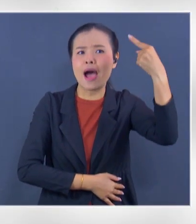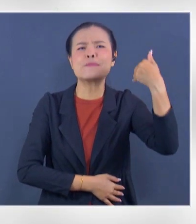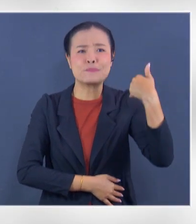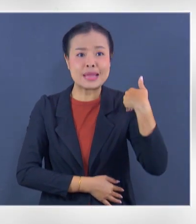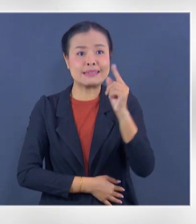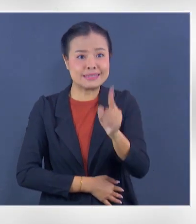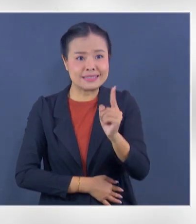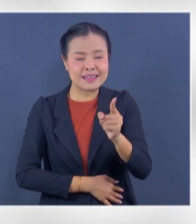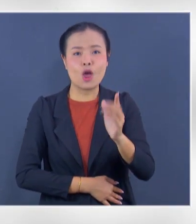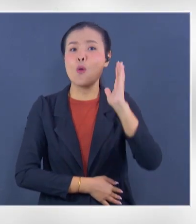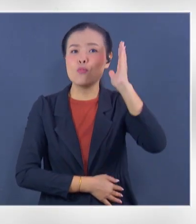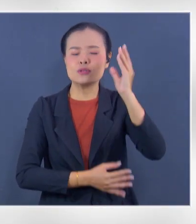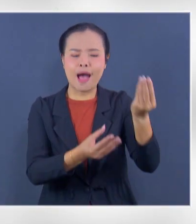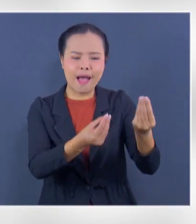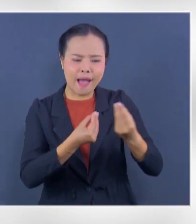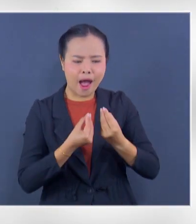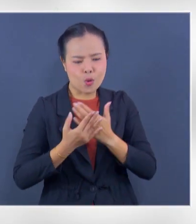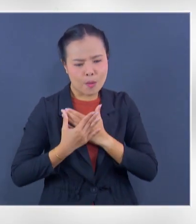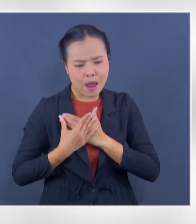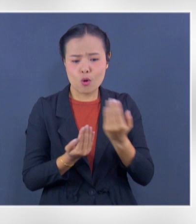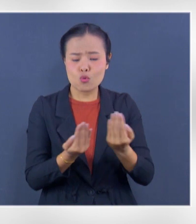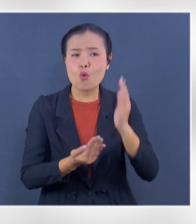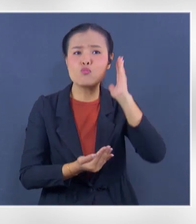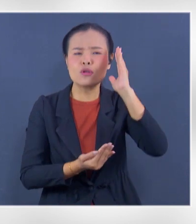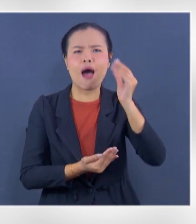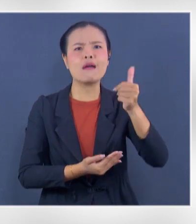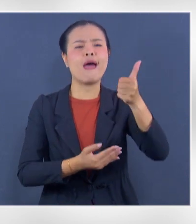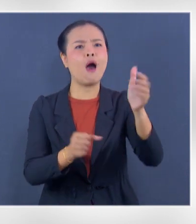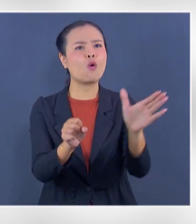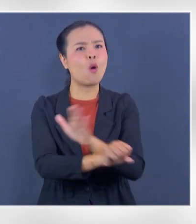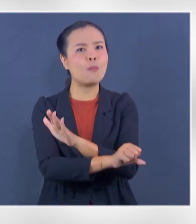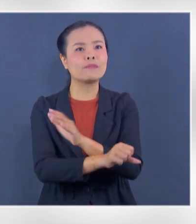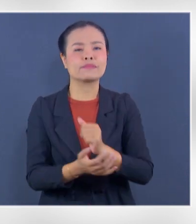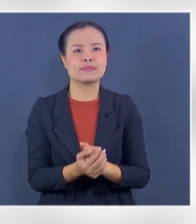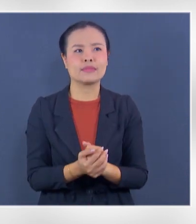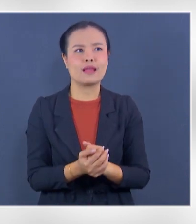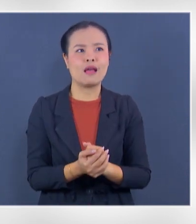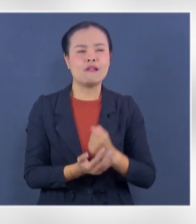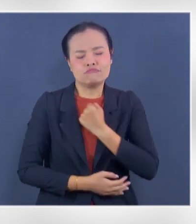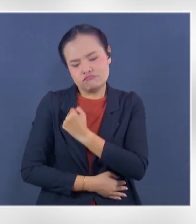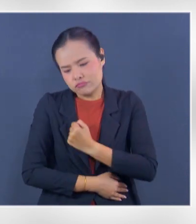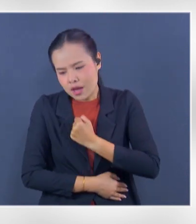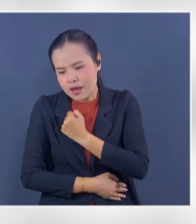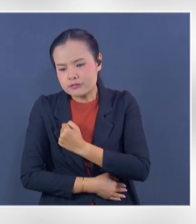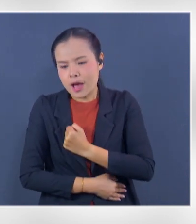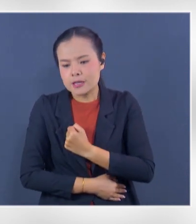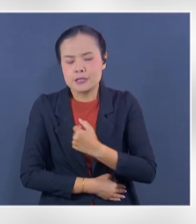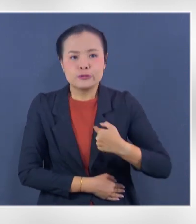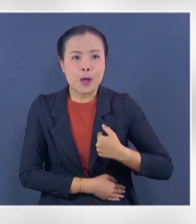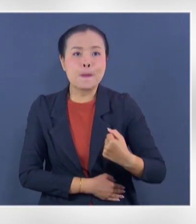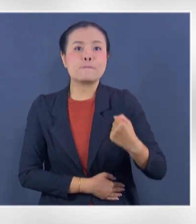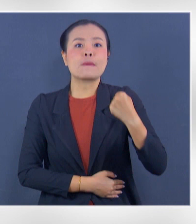งเป็นผู้ชายที่มอบความรักให้กับเธอและลูกชายได้อย่างไม่มีเงื่อนไขและช่วยรักษาบาดแผลในใจทำให้กลับมาเชื่อมั่นใน